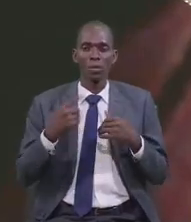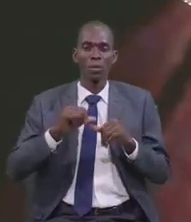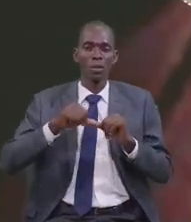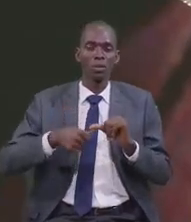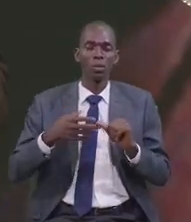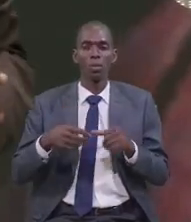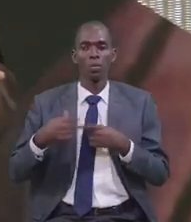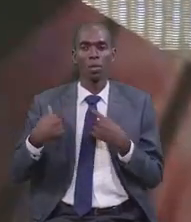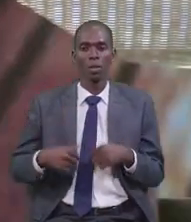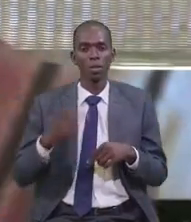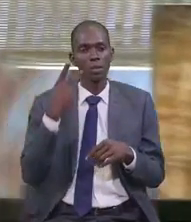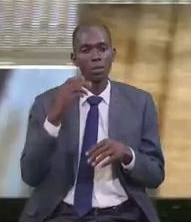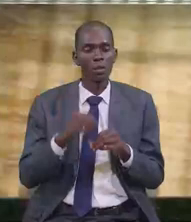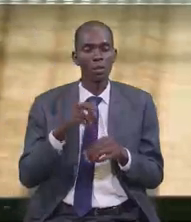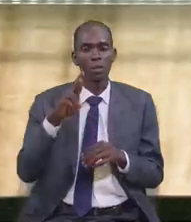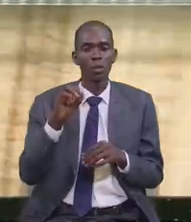circoncision du cœur.